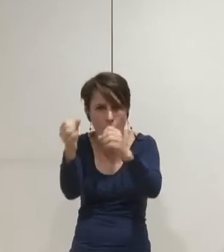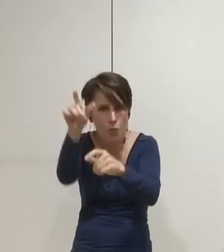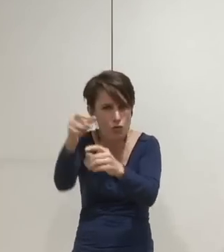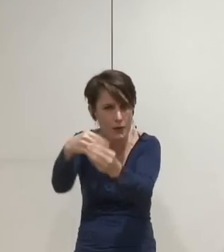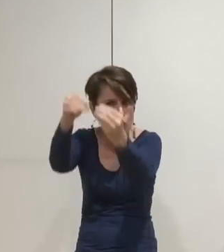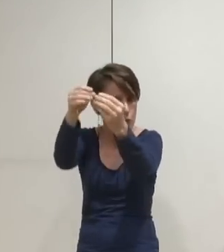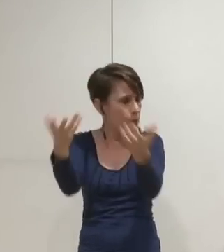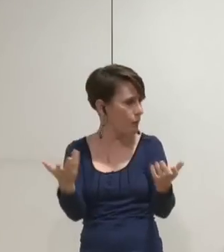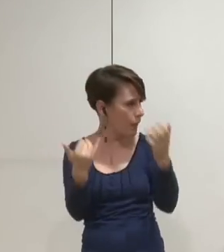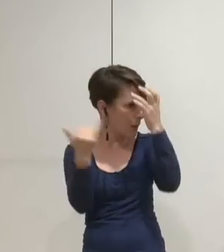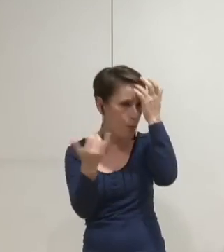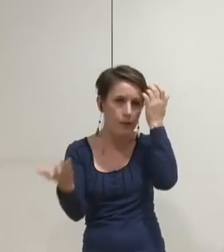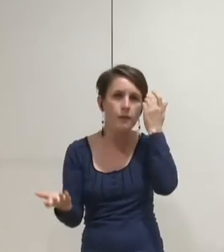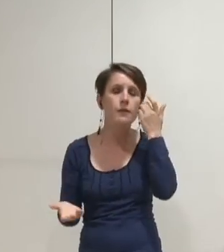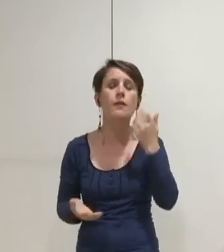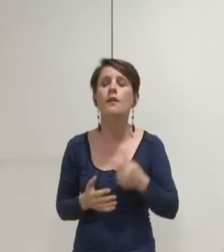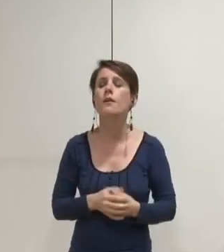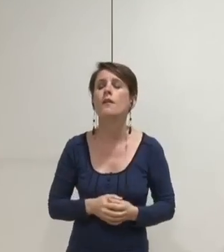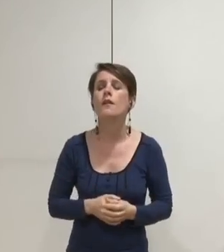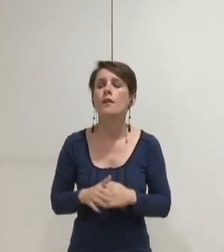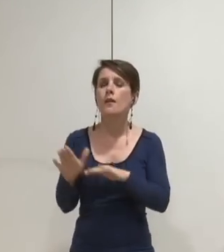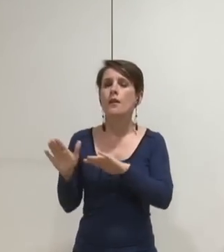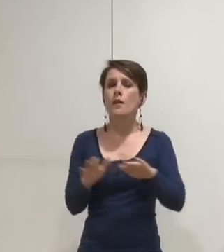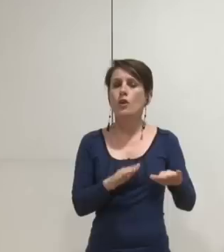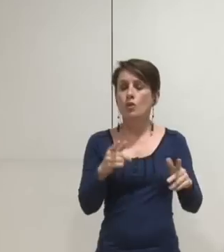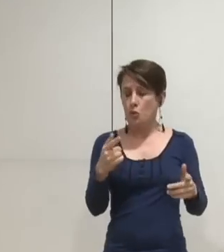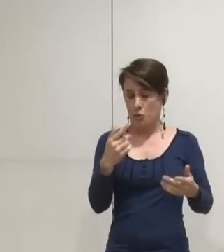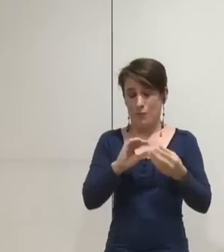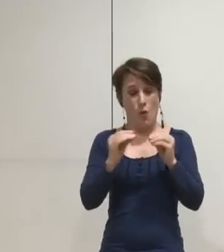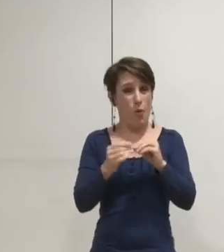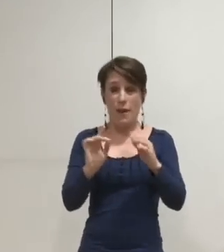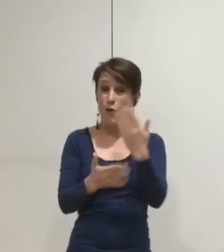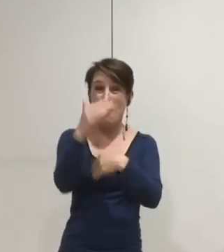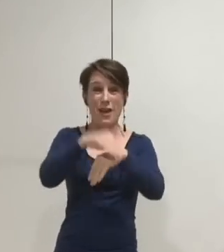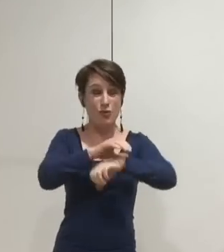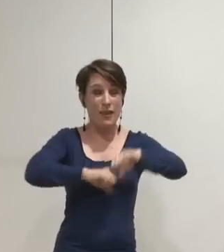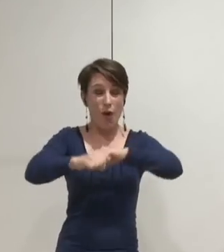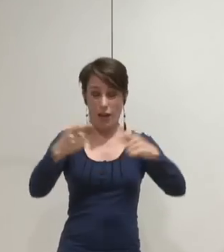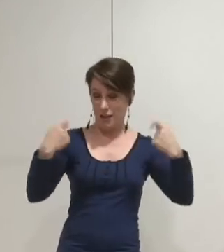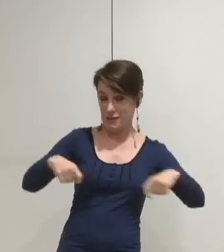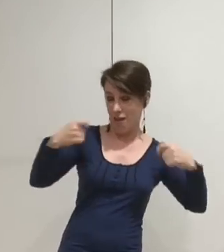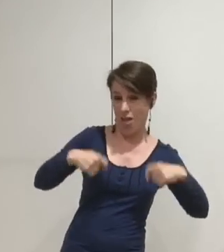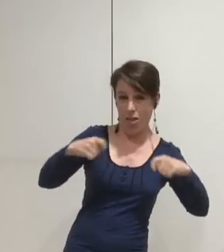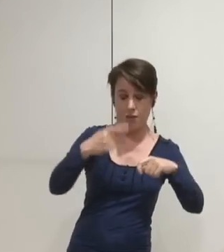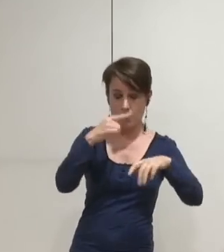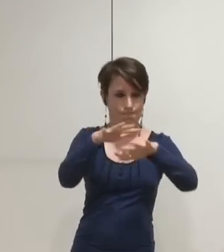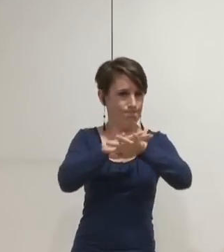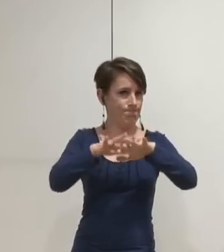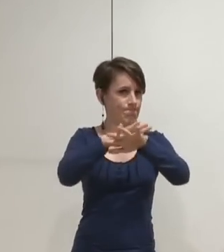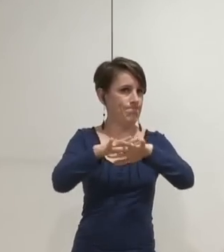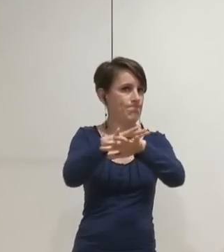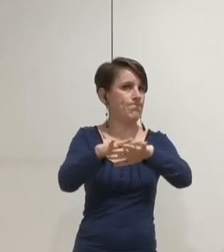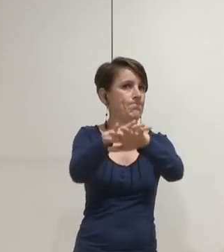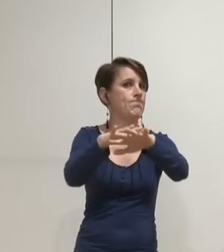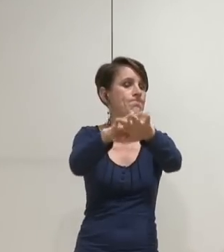le financement de cette cette journée semble relativement opaque et pose de nombreuses questions quant à à son mode